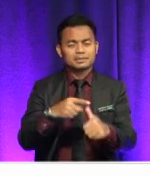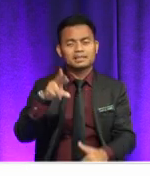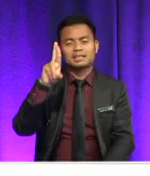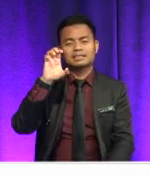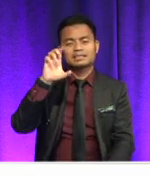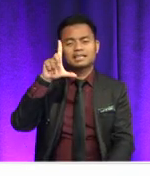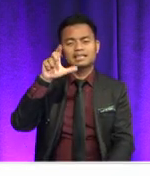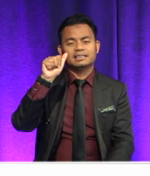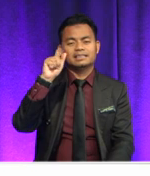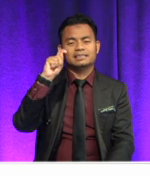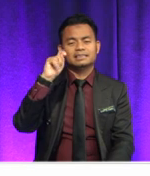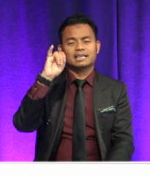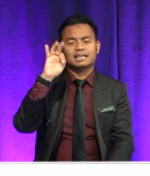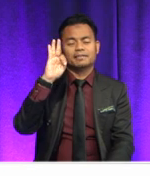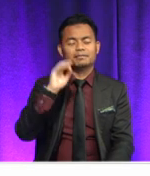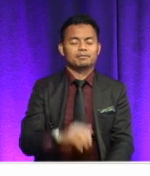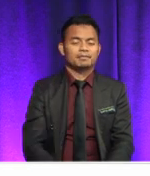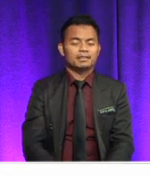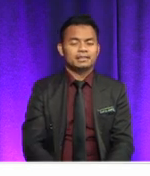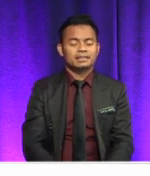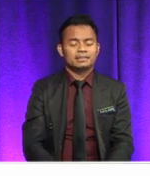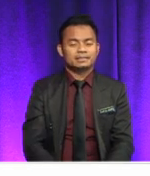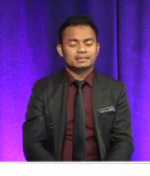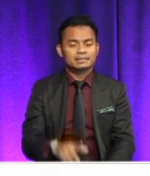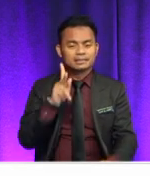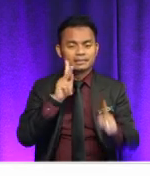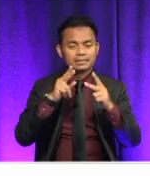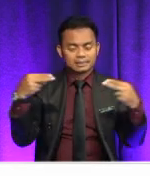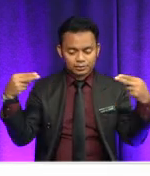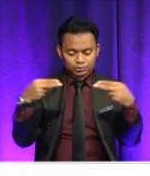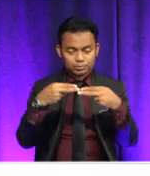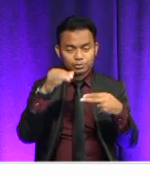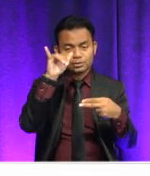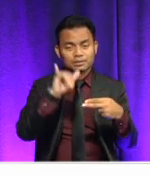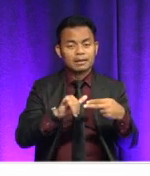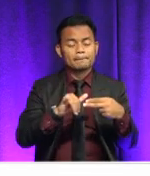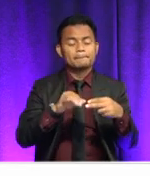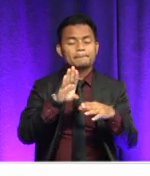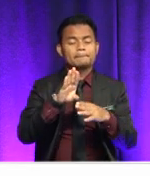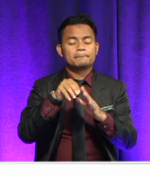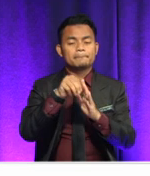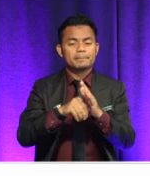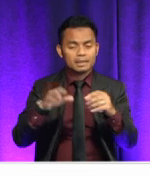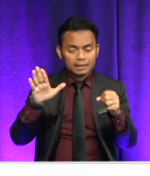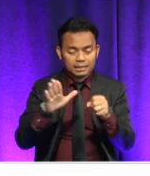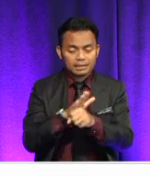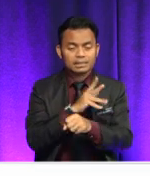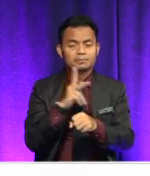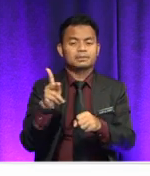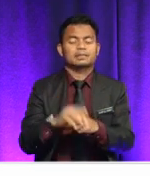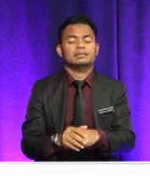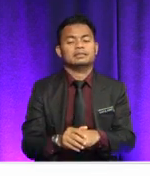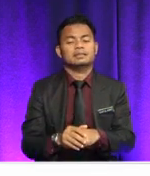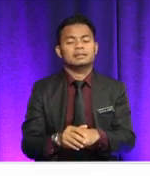ini adalah menggunakan kata hubung yang kompliment compliment ini adalah menggunakan perkataan bawa